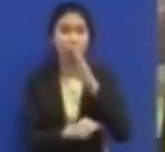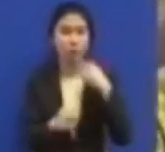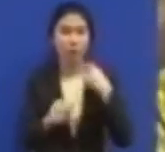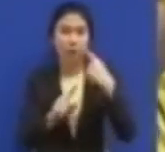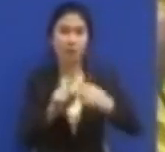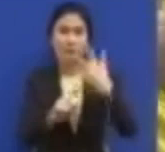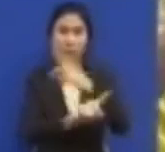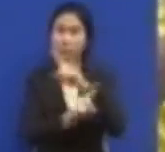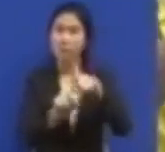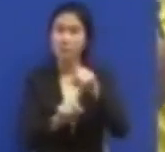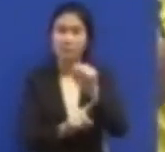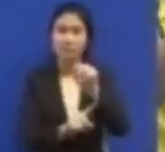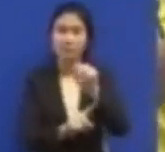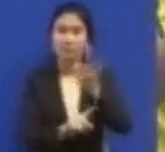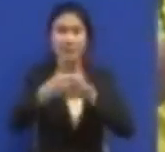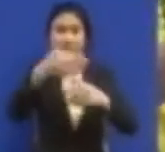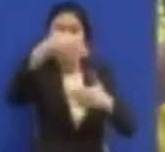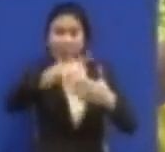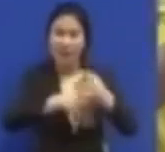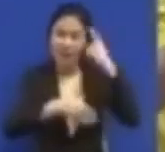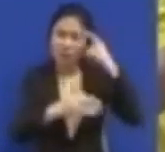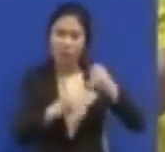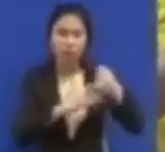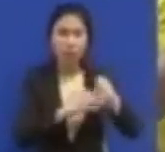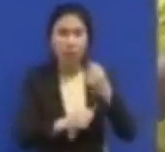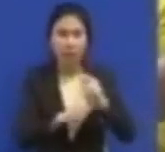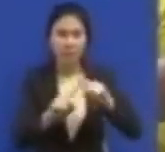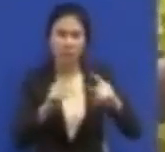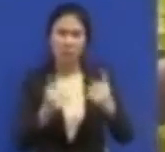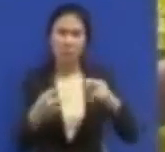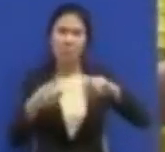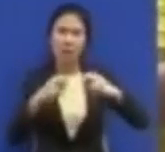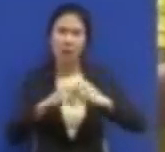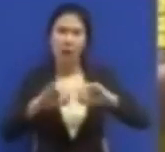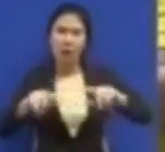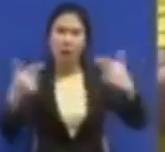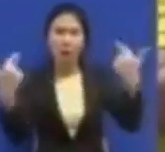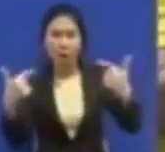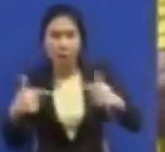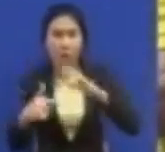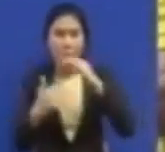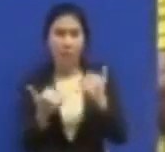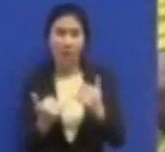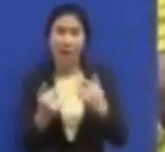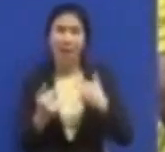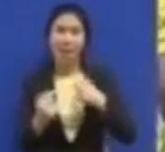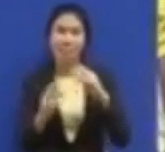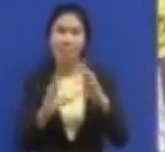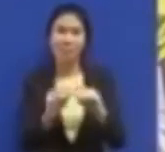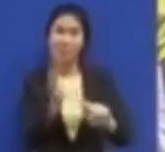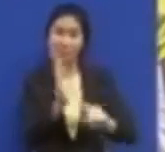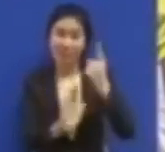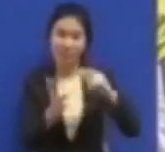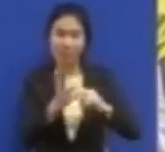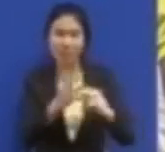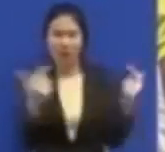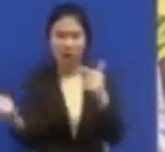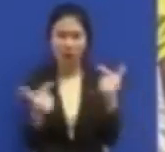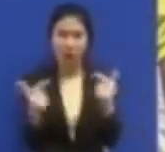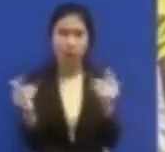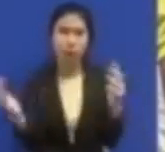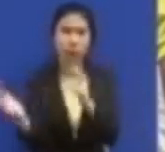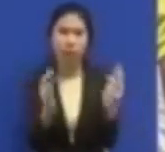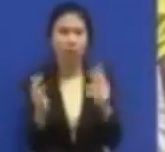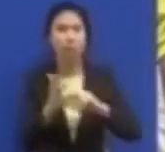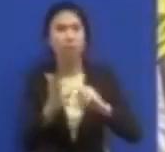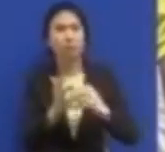บนึกว่ามันจะจบไม่จบอีกแล้วเปิดสภาวันแรกก็มีเกมขึ้นมาอีกแล้วซึ่งผมก็ไม่รู้ว่าเกมนี้มีอะไรนะ